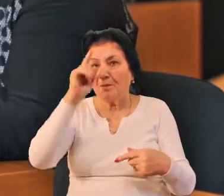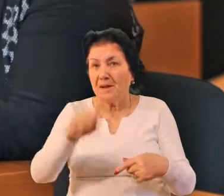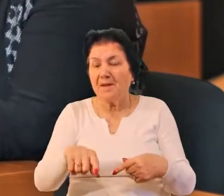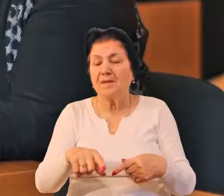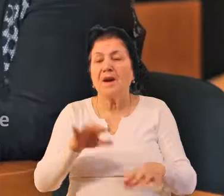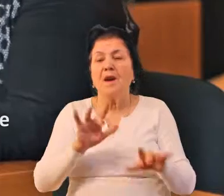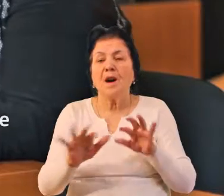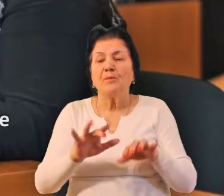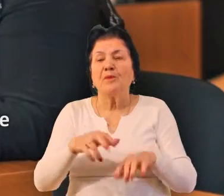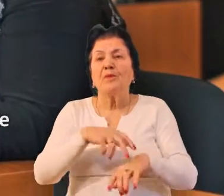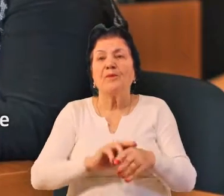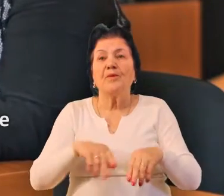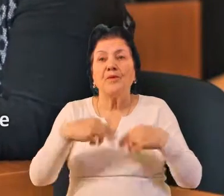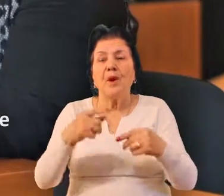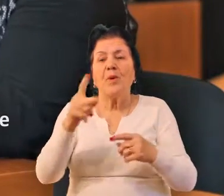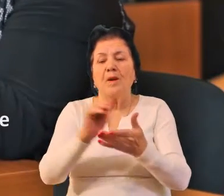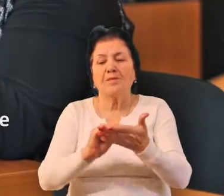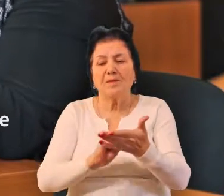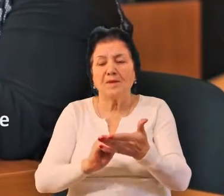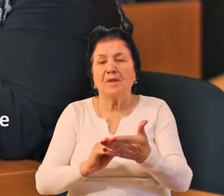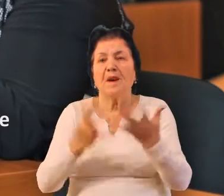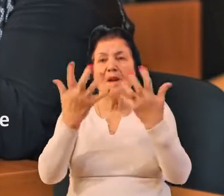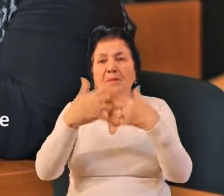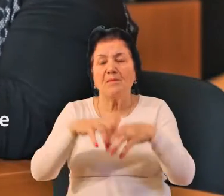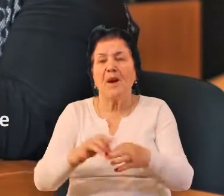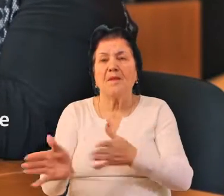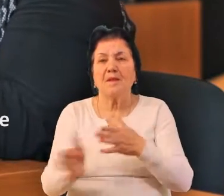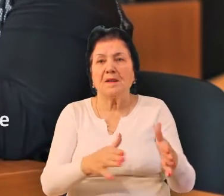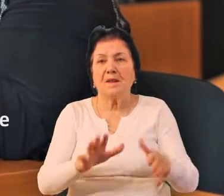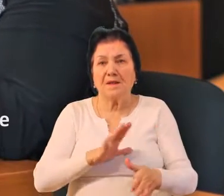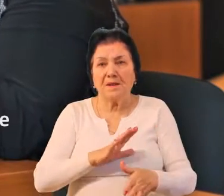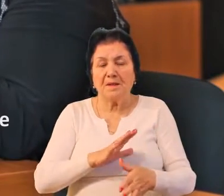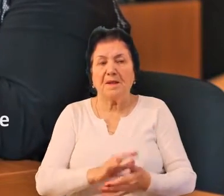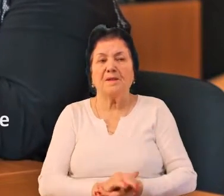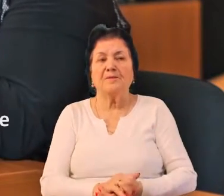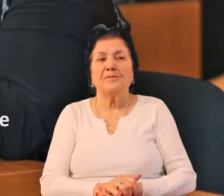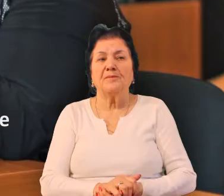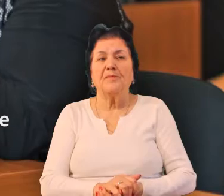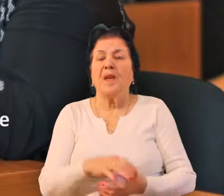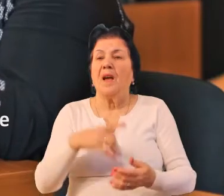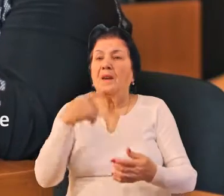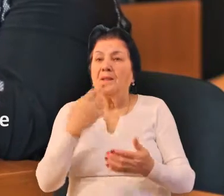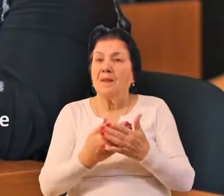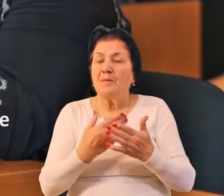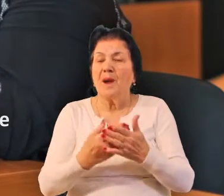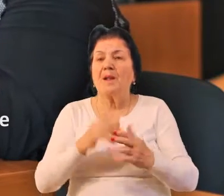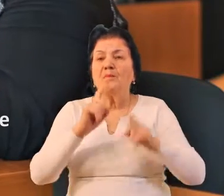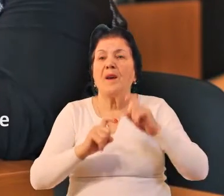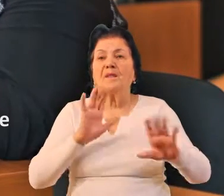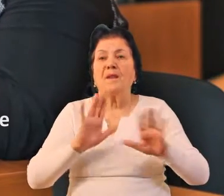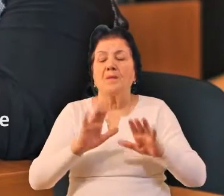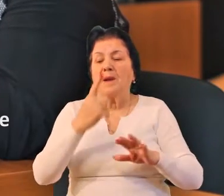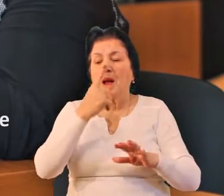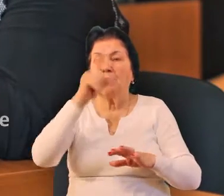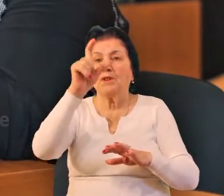yetişsinlər. Deməli, müəssisə rəhbəri həmin şəxs üçün ən azı bir 3 ay kurs təşkil eləməlidir ki, həmin işçini o iş